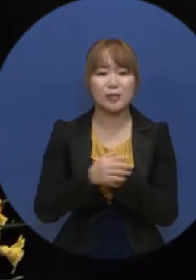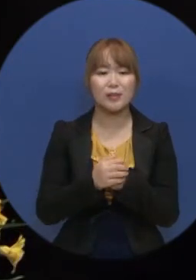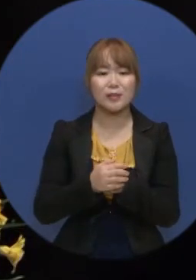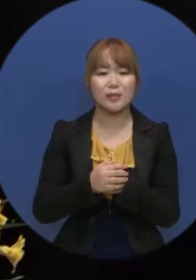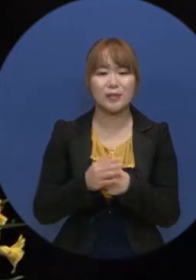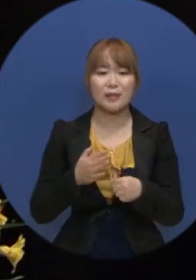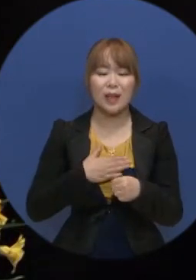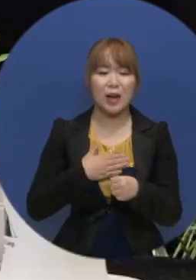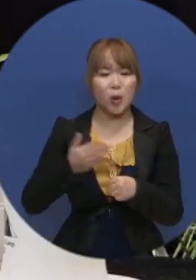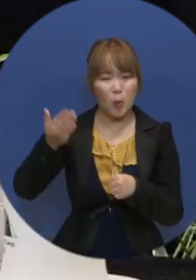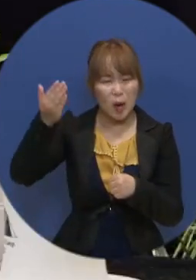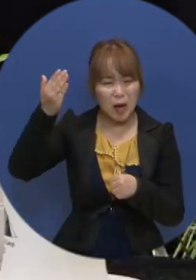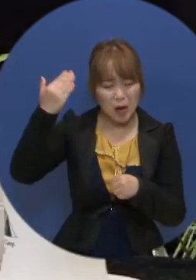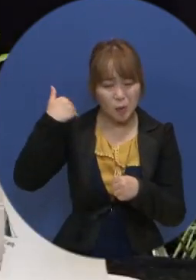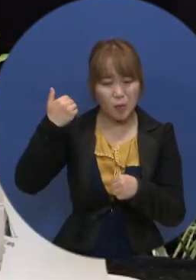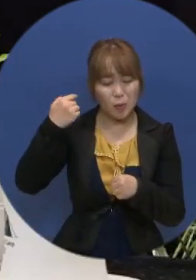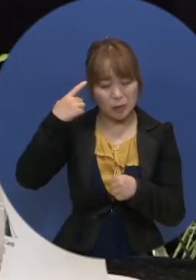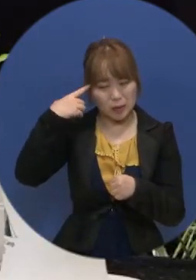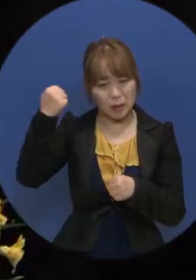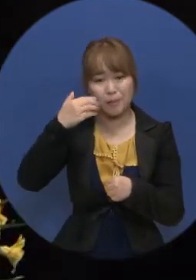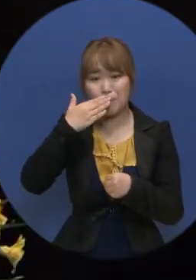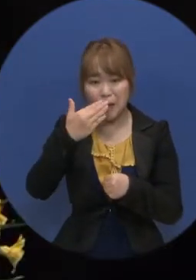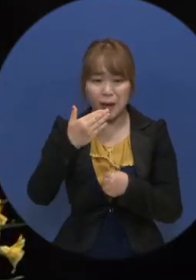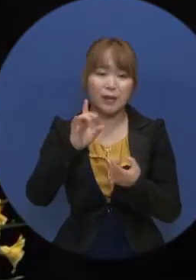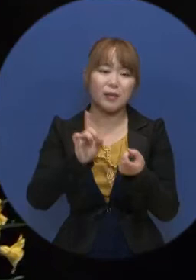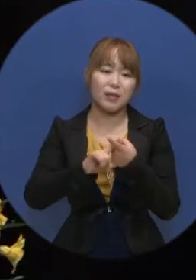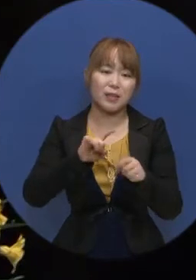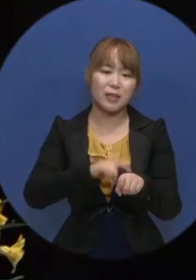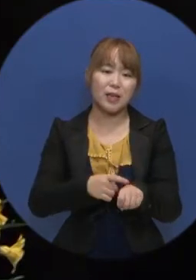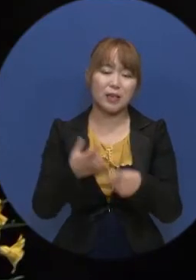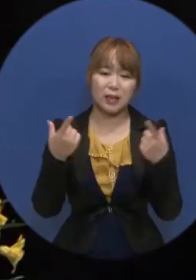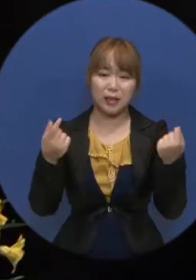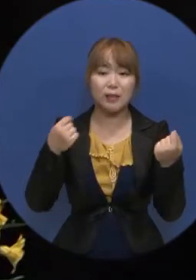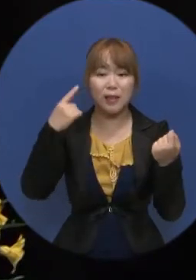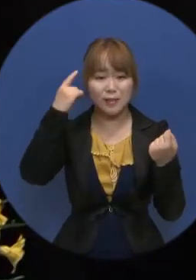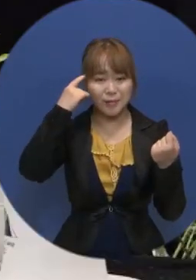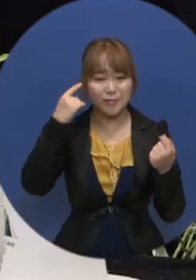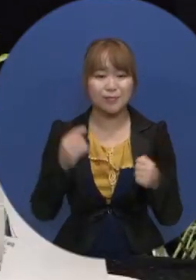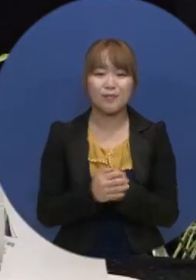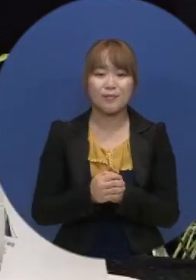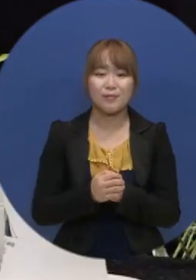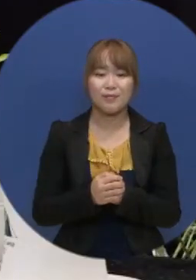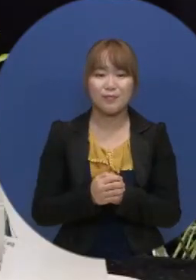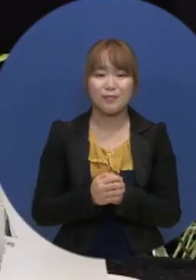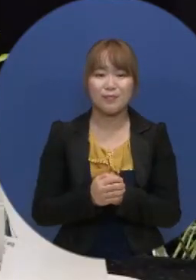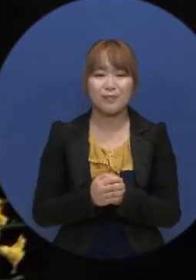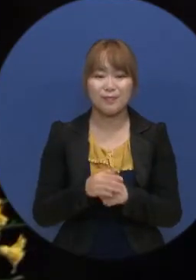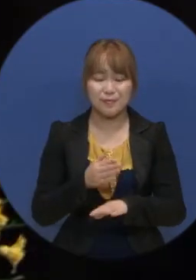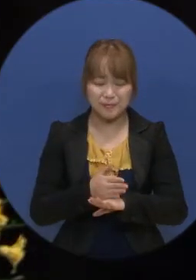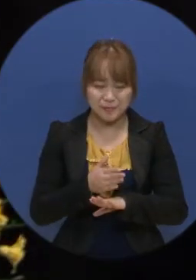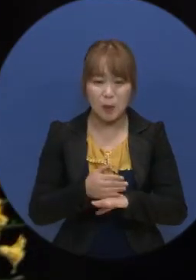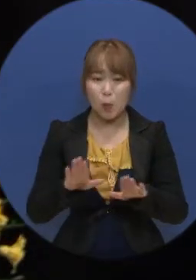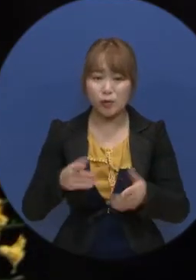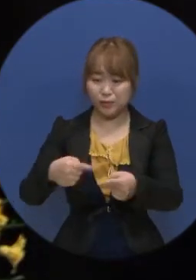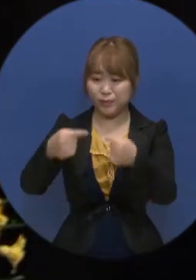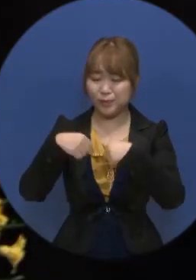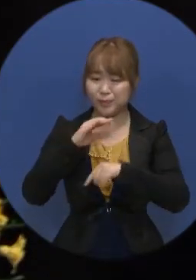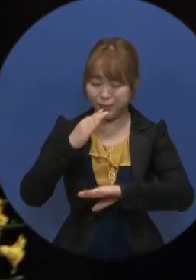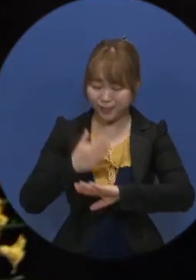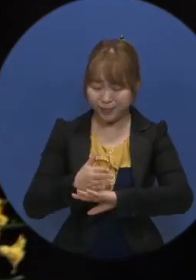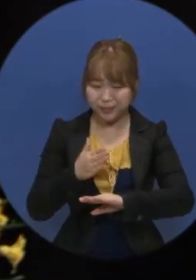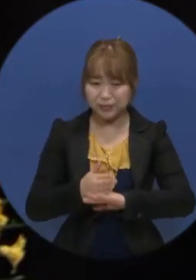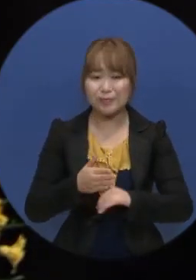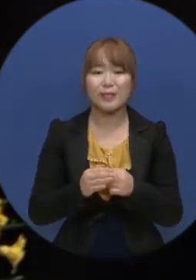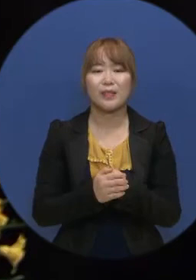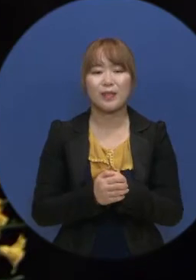그런 과거 옛날을 돌아볼 수 있는 그런 시간이 아니었나라는 그런 생각을 했습니다. 네, 고맙습니다. 오늘 이 시간 나와주셔서 너무